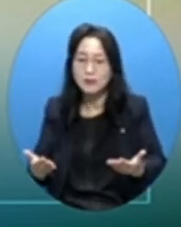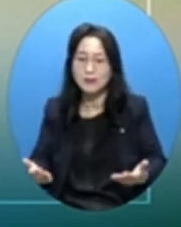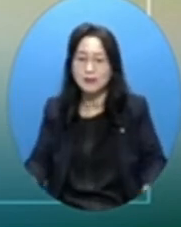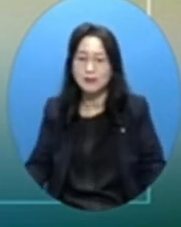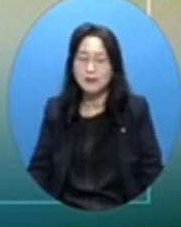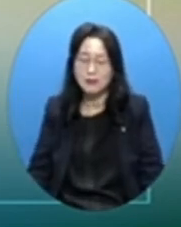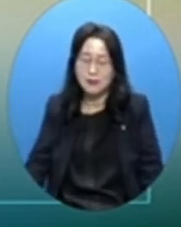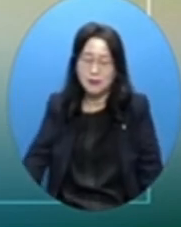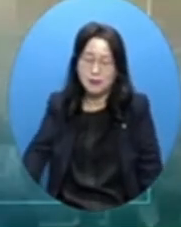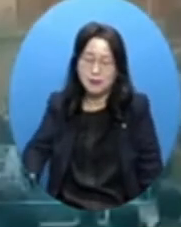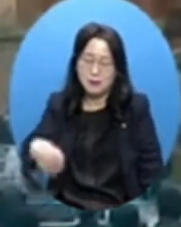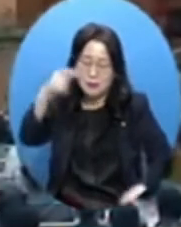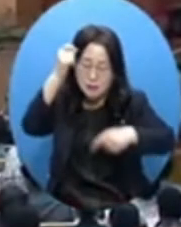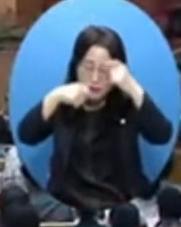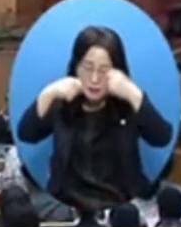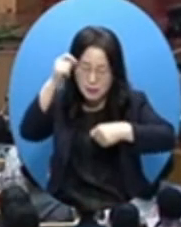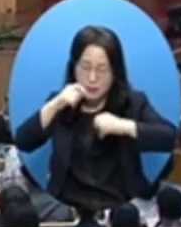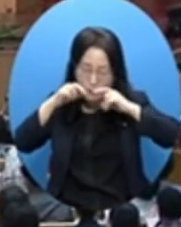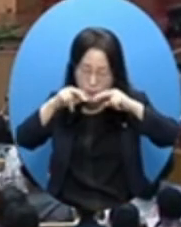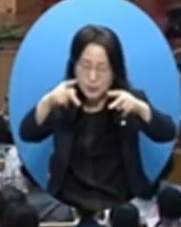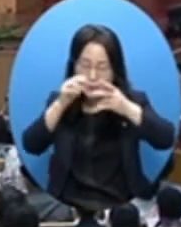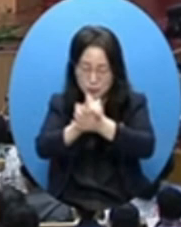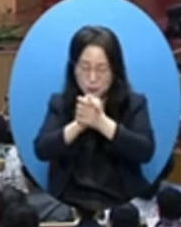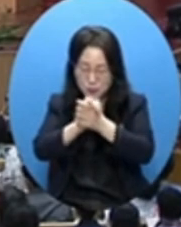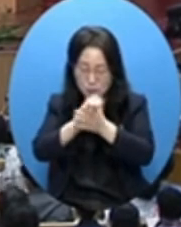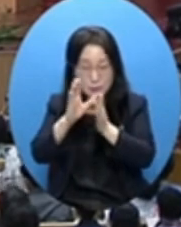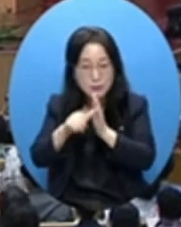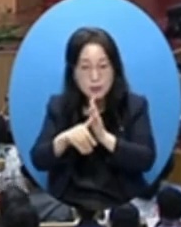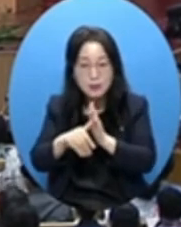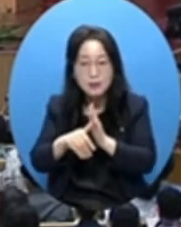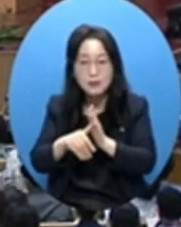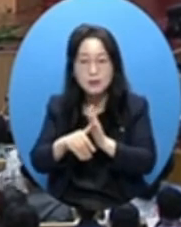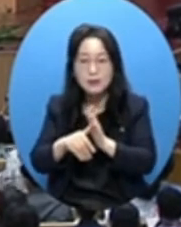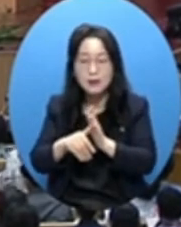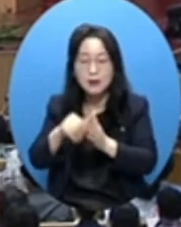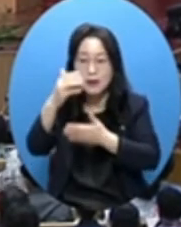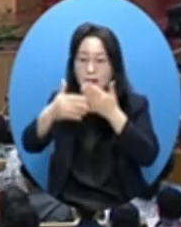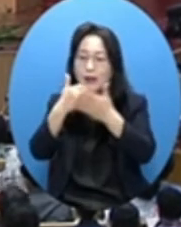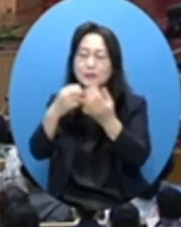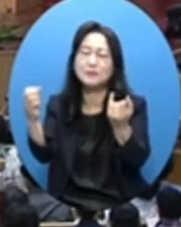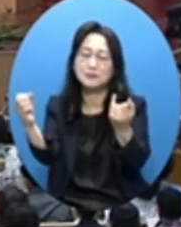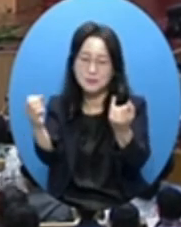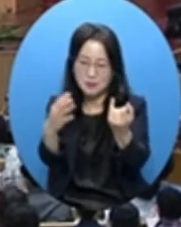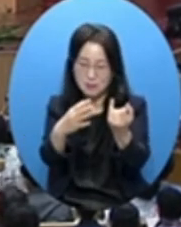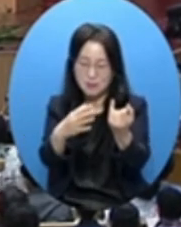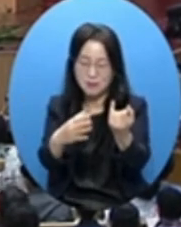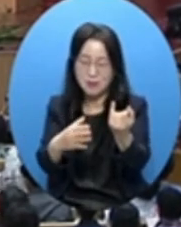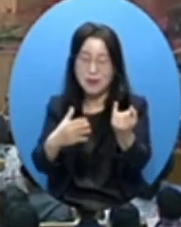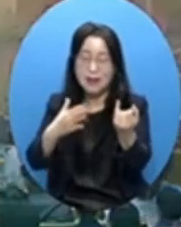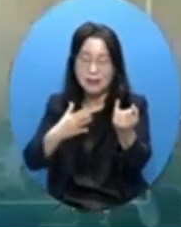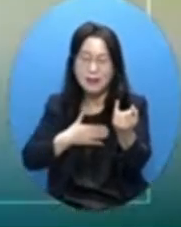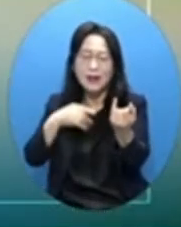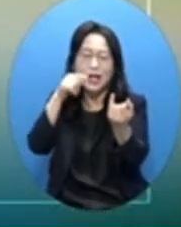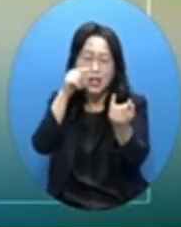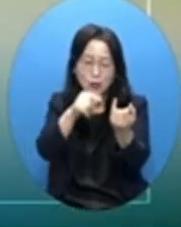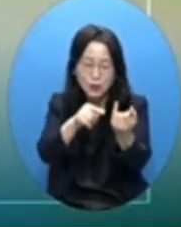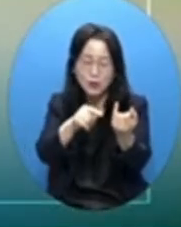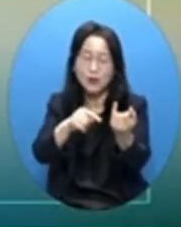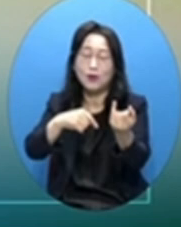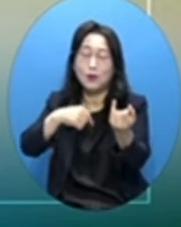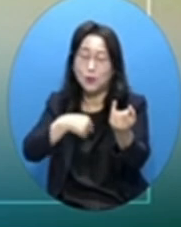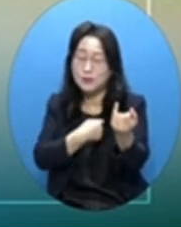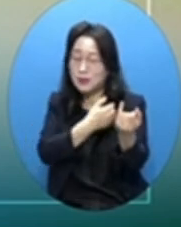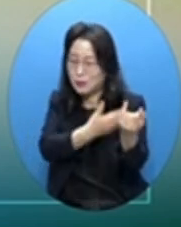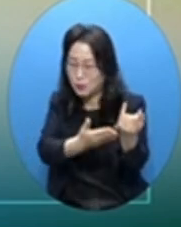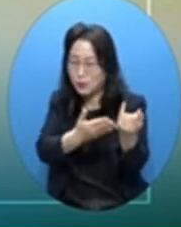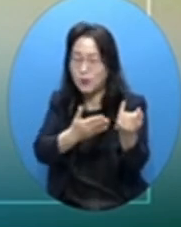한참 방언으로 울면서 기도하는 데 실명제 들려옵니다 나는 너를 한주간 더 내버려